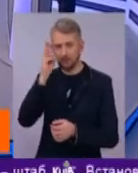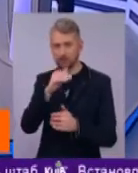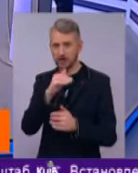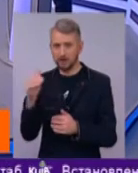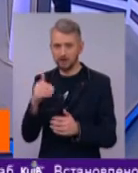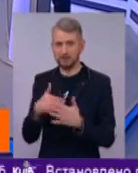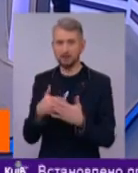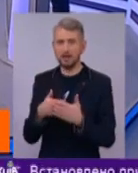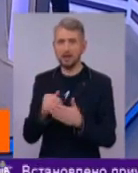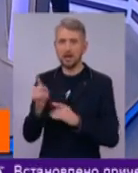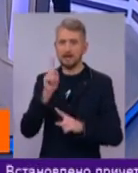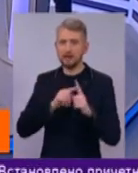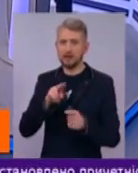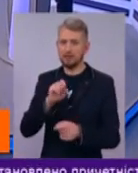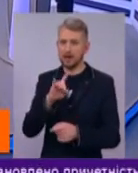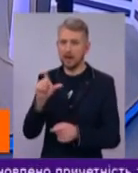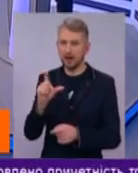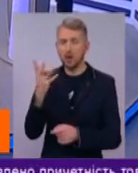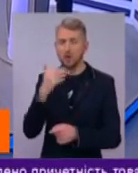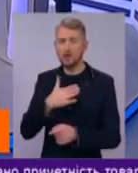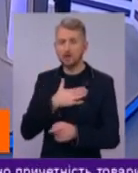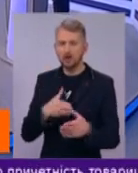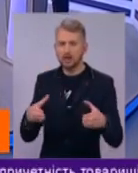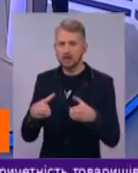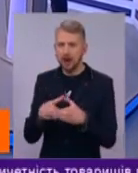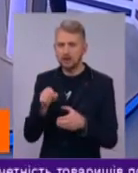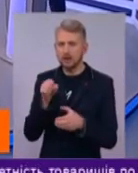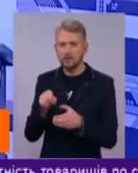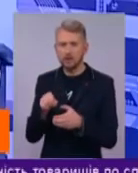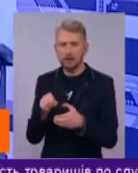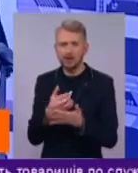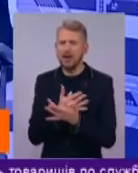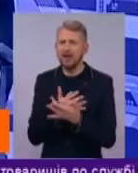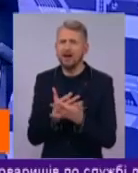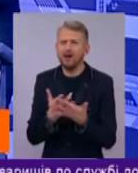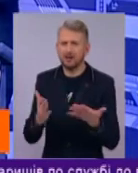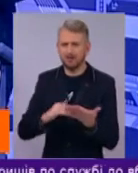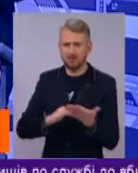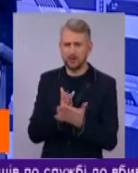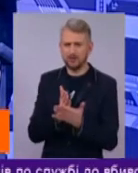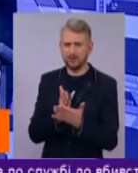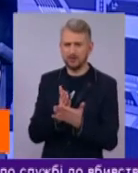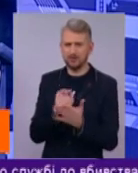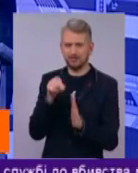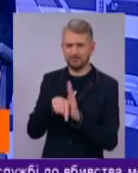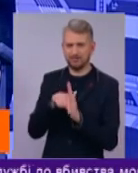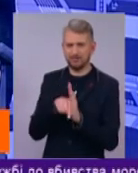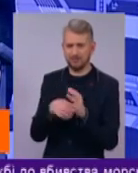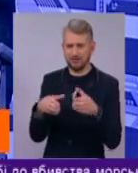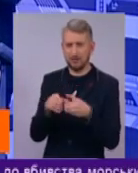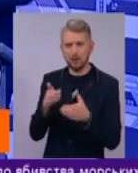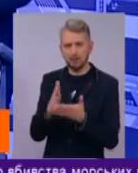рівнях, ті ж самі і засідання в Парії, коли наша делегація, вона ж різношерстна політично, але да, там